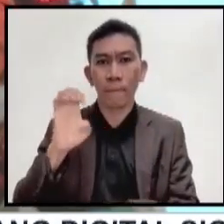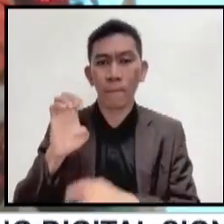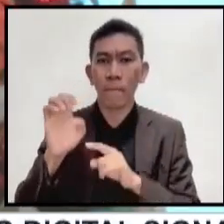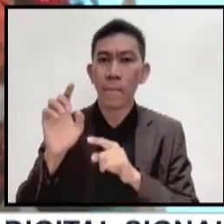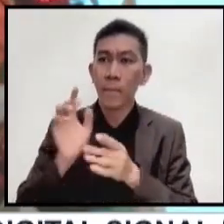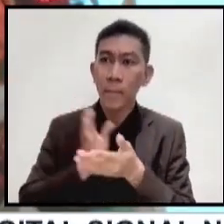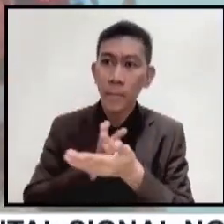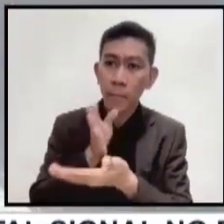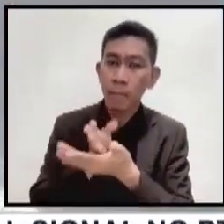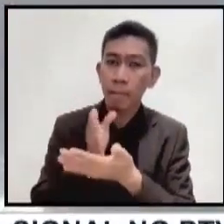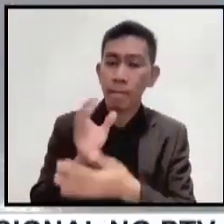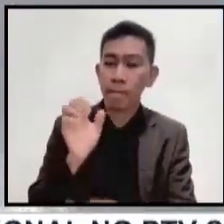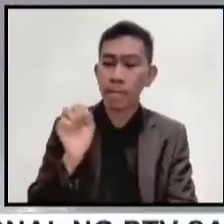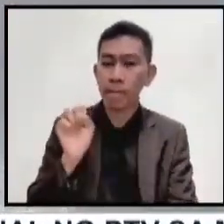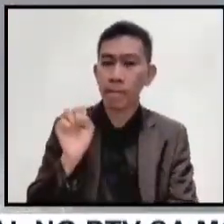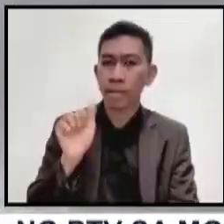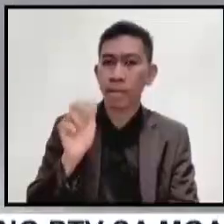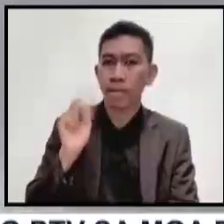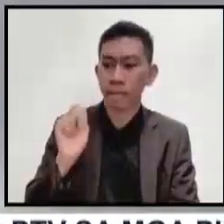Panoorin po natin to.